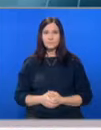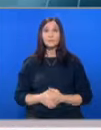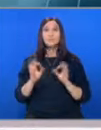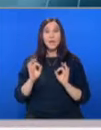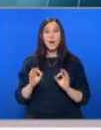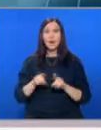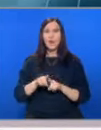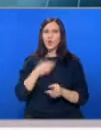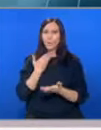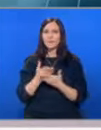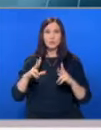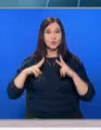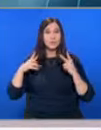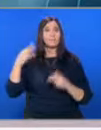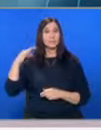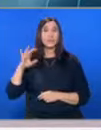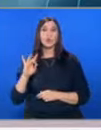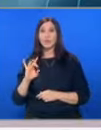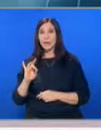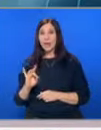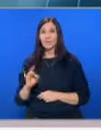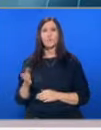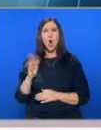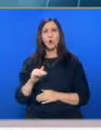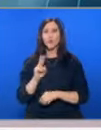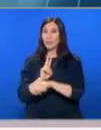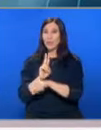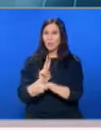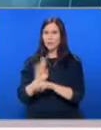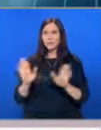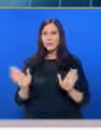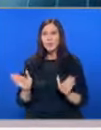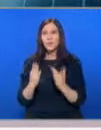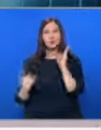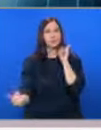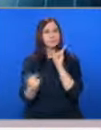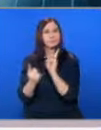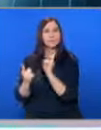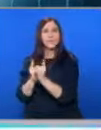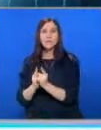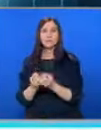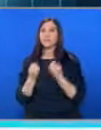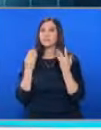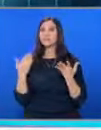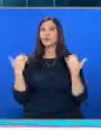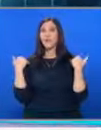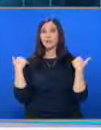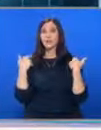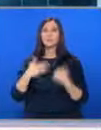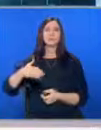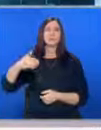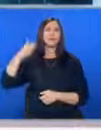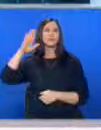Така, както обяви сутринта, президентът Румен Радев още от обяд започна срещи с потенциалните кандидати за